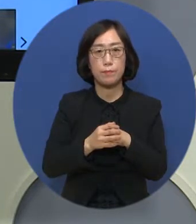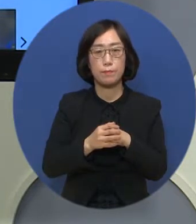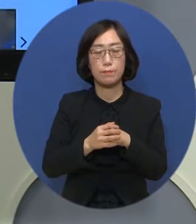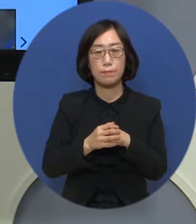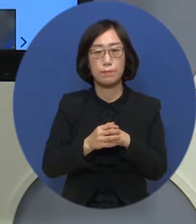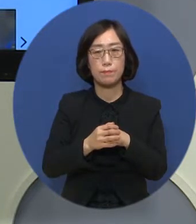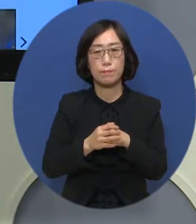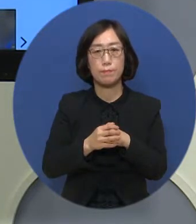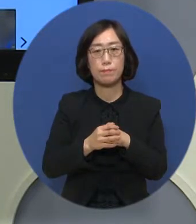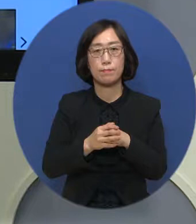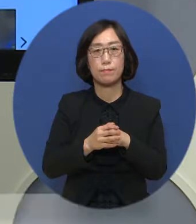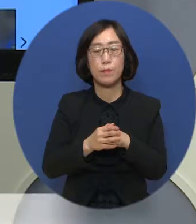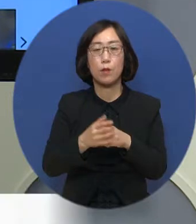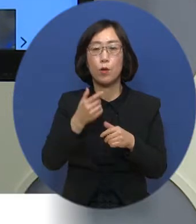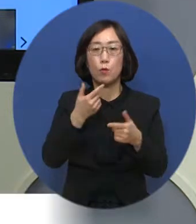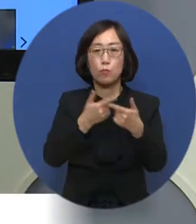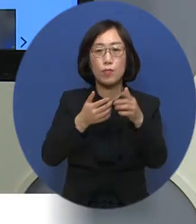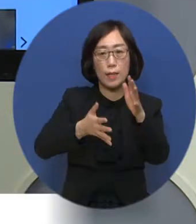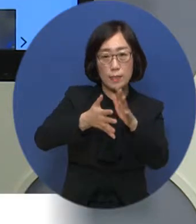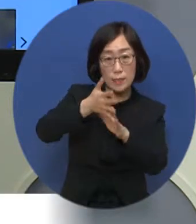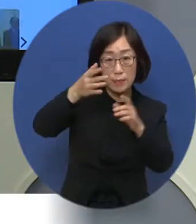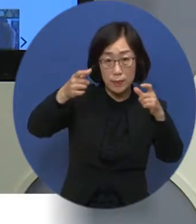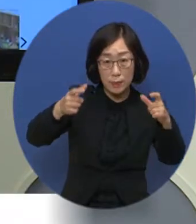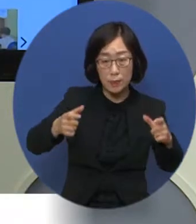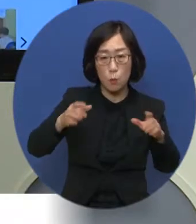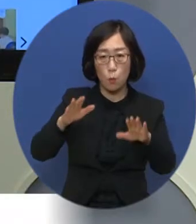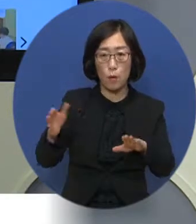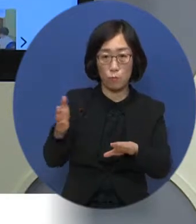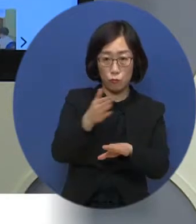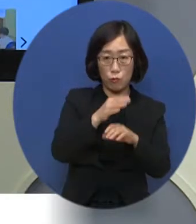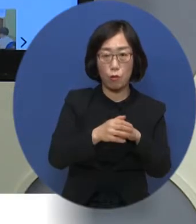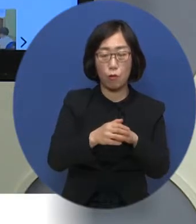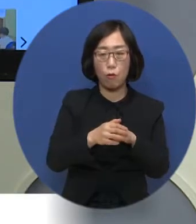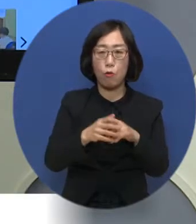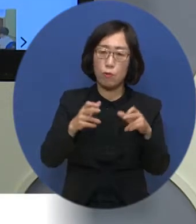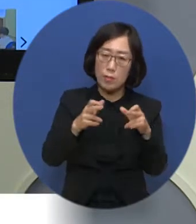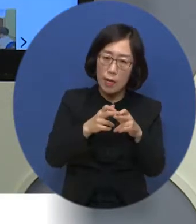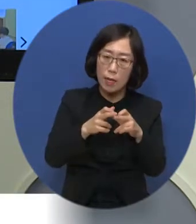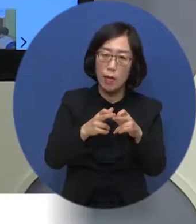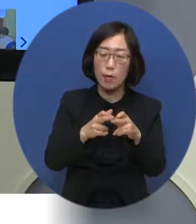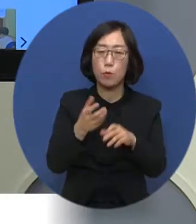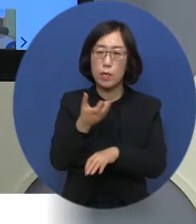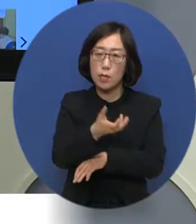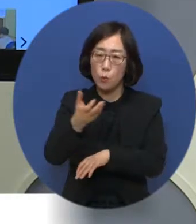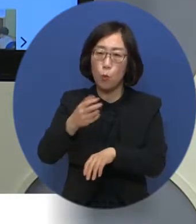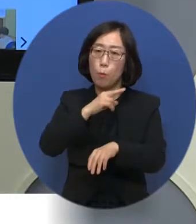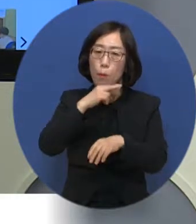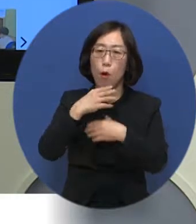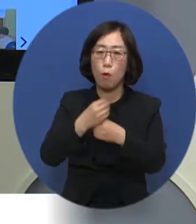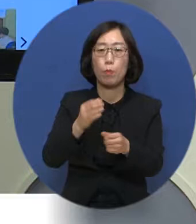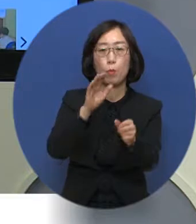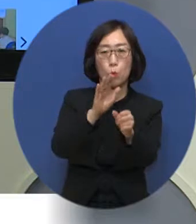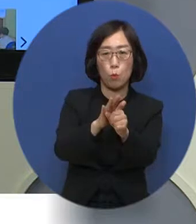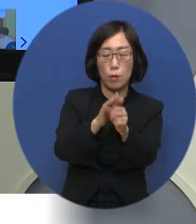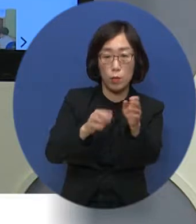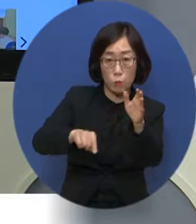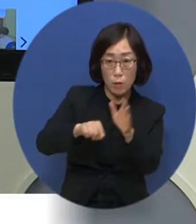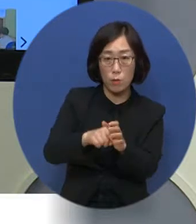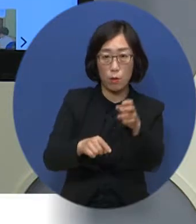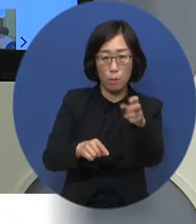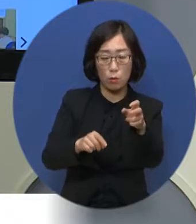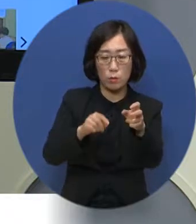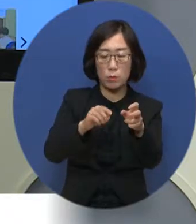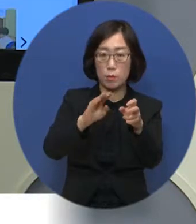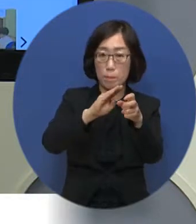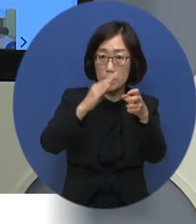다음 소식입니다 부산시가 올해부터 장애인 등의 이동 편의를 위해 저상 버스 예약 시스템 서비스를 제공한다고